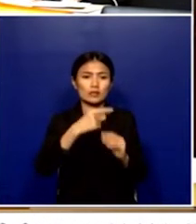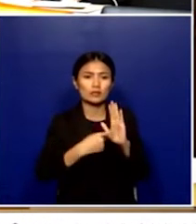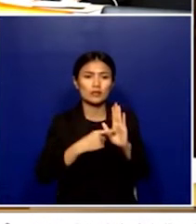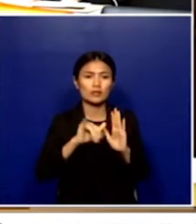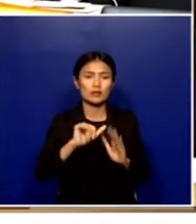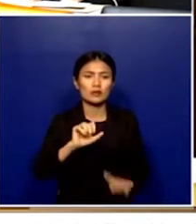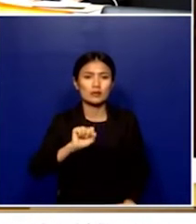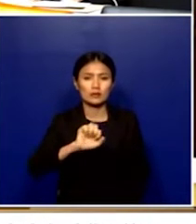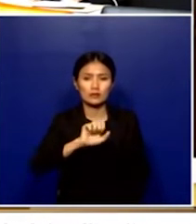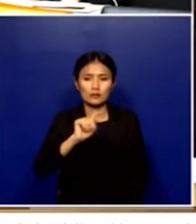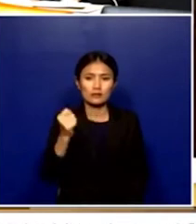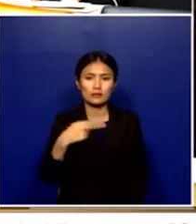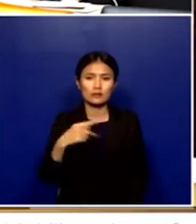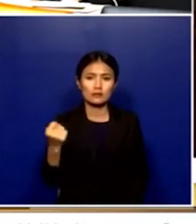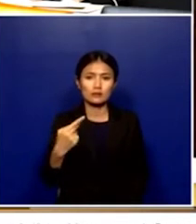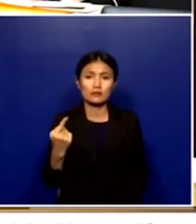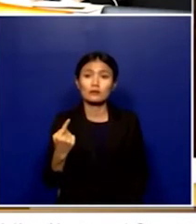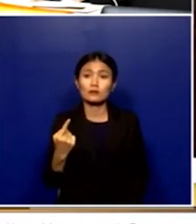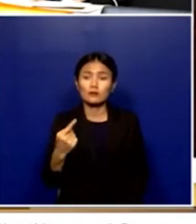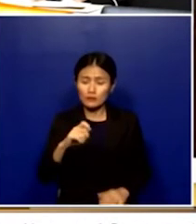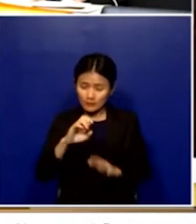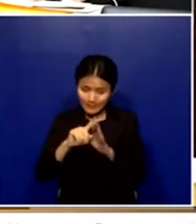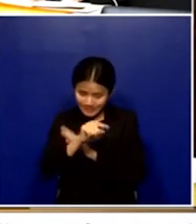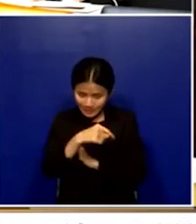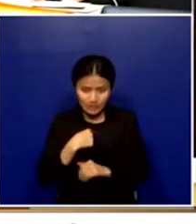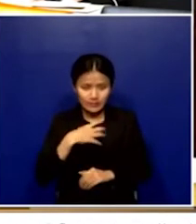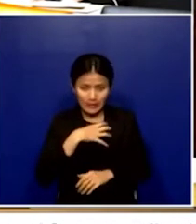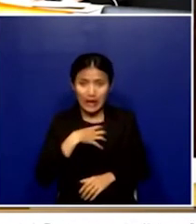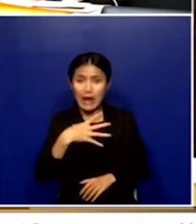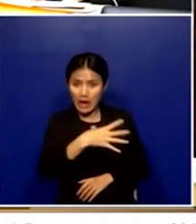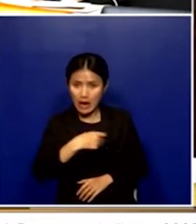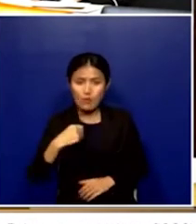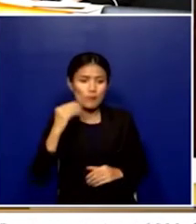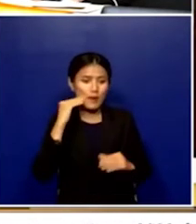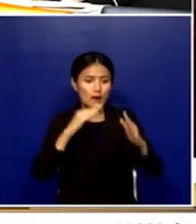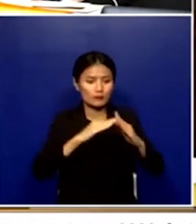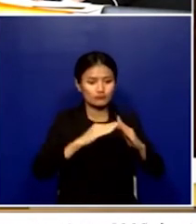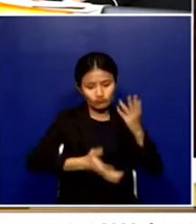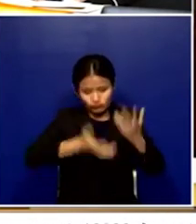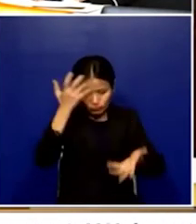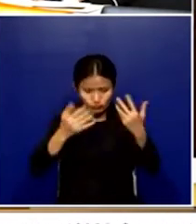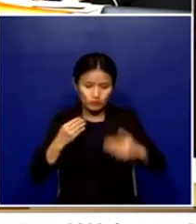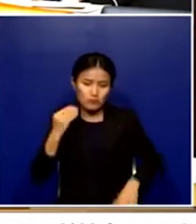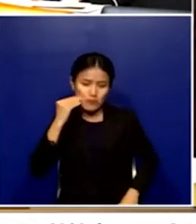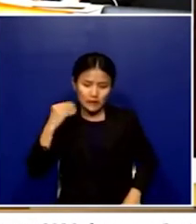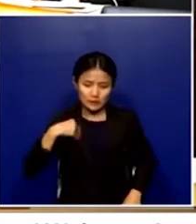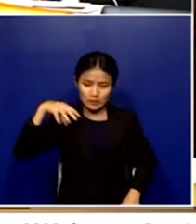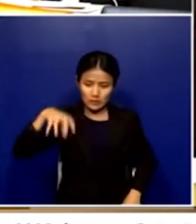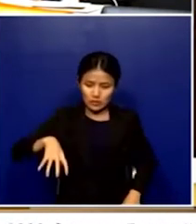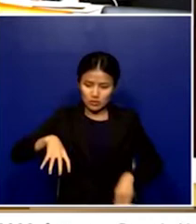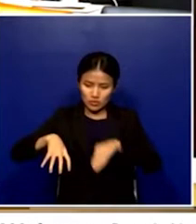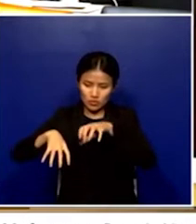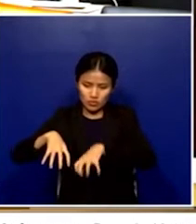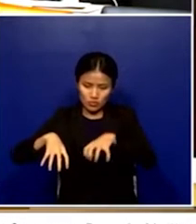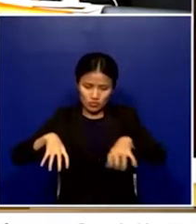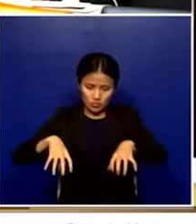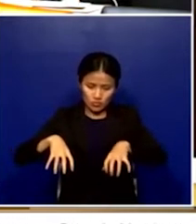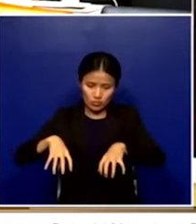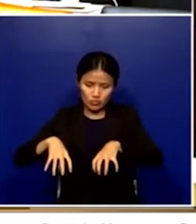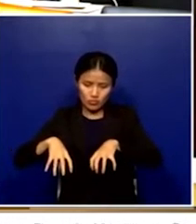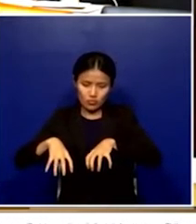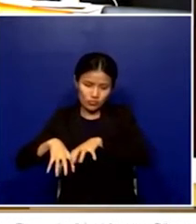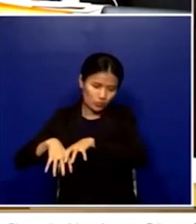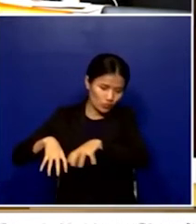ลายลัวออก และทุกบ้านติ้ง เพื่อจะสร้างบาทของตัวเองให่ให้เต็มพื้นที่ทั้ง 3 ล่ ลิมบึง ค่ะ